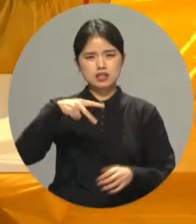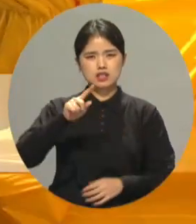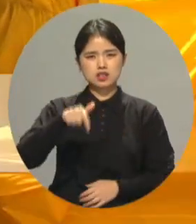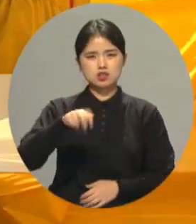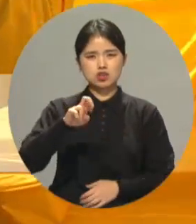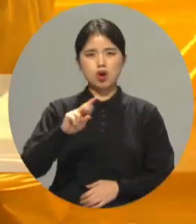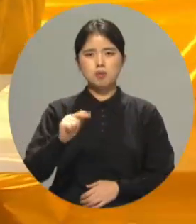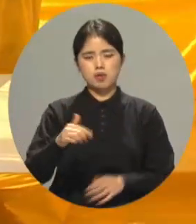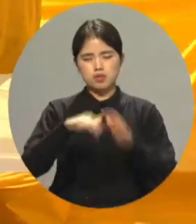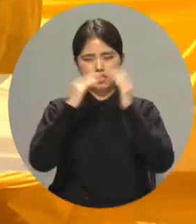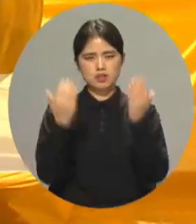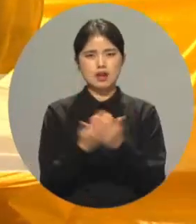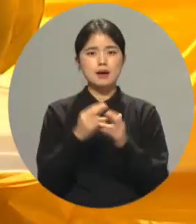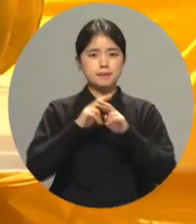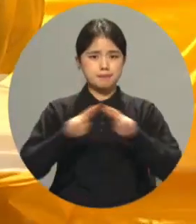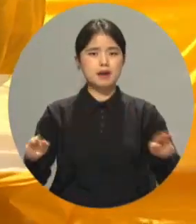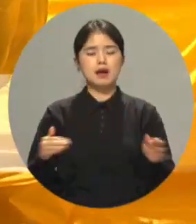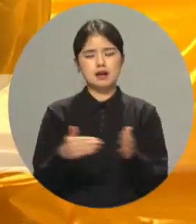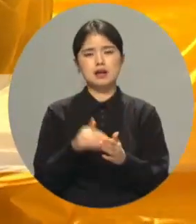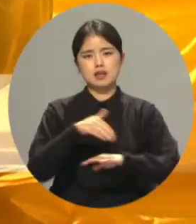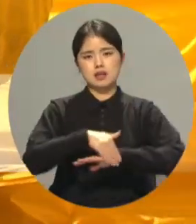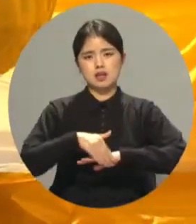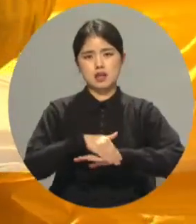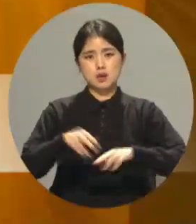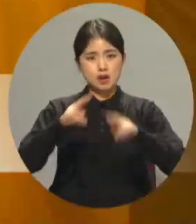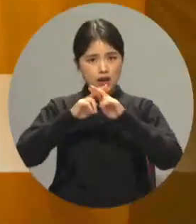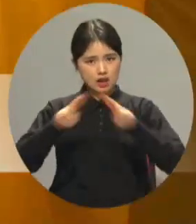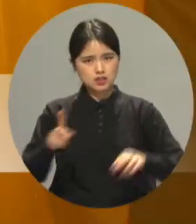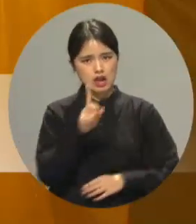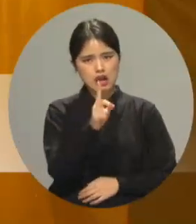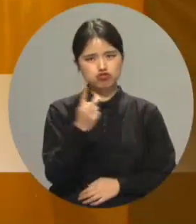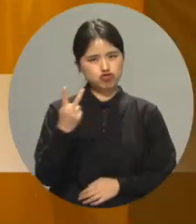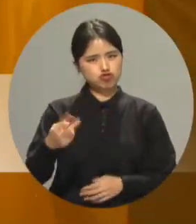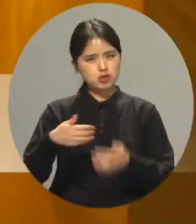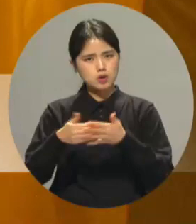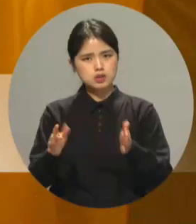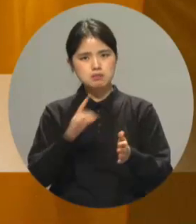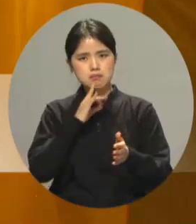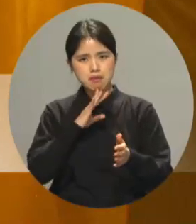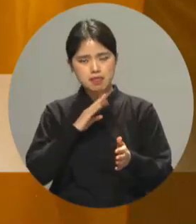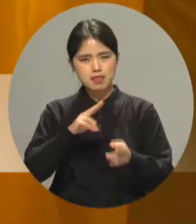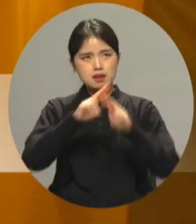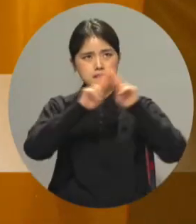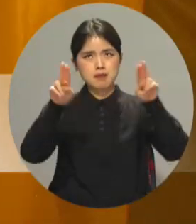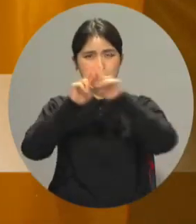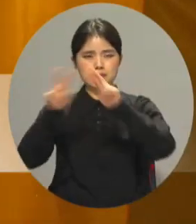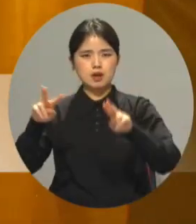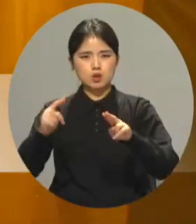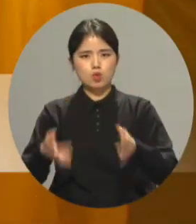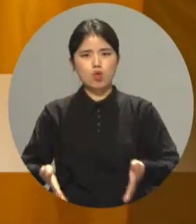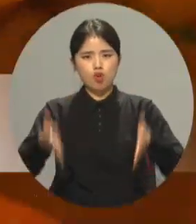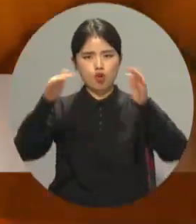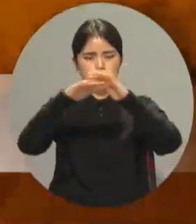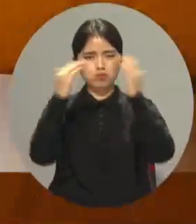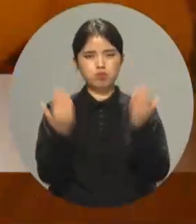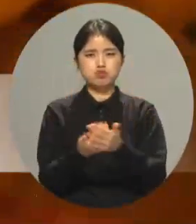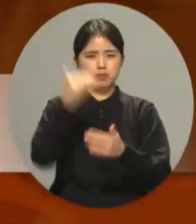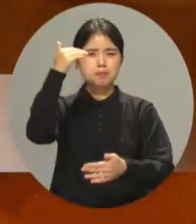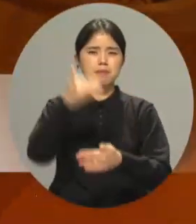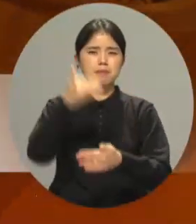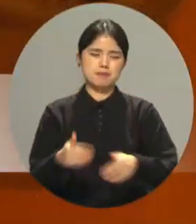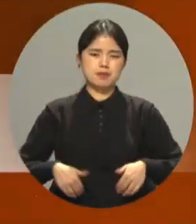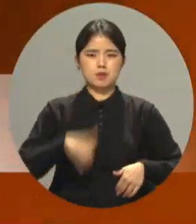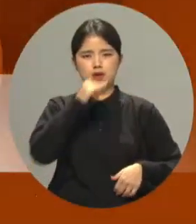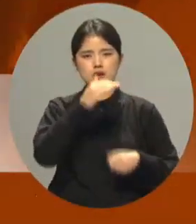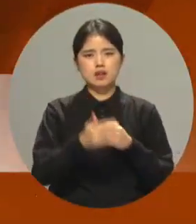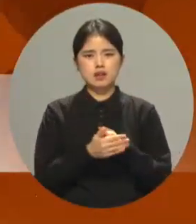모두 마무리할 방침입니다 해체 작업은 한두개 교실에 성면만 제거하더라도 건물 전체를 폐쇄시켜야